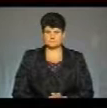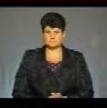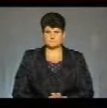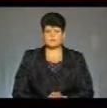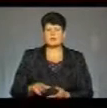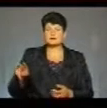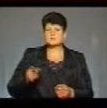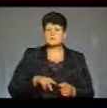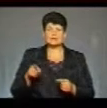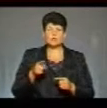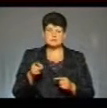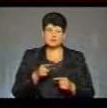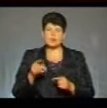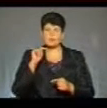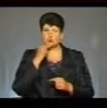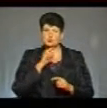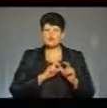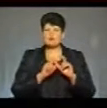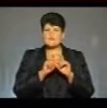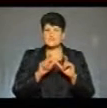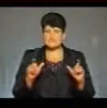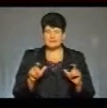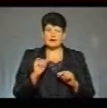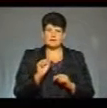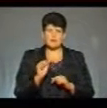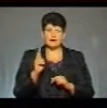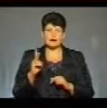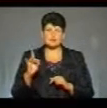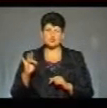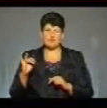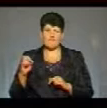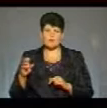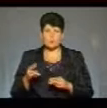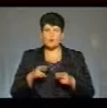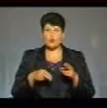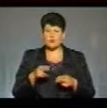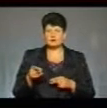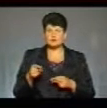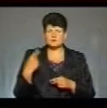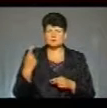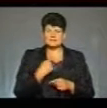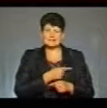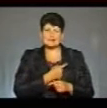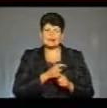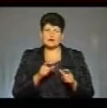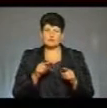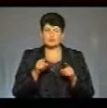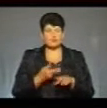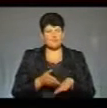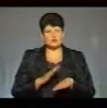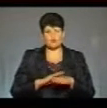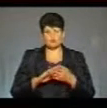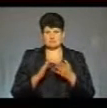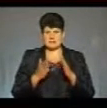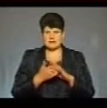Ректора Тернопільського економічного університету Андрія Красуватого та його дружину прооперували в Тернопільській університетській лікарні. Вони у важкому